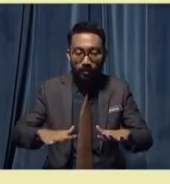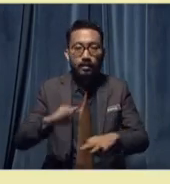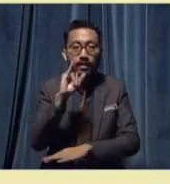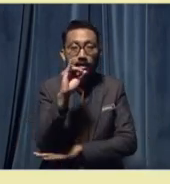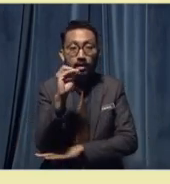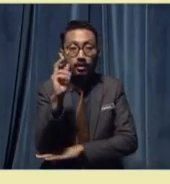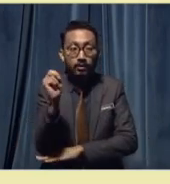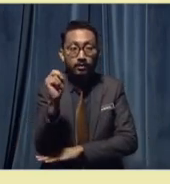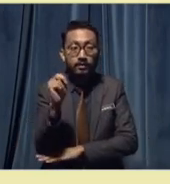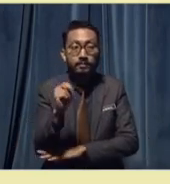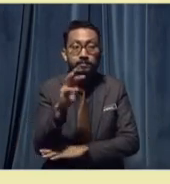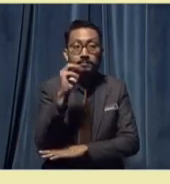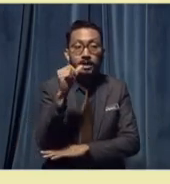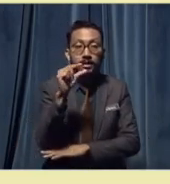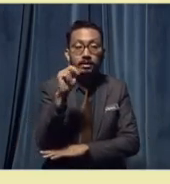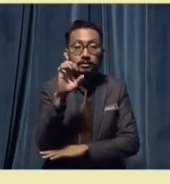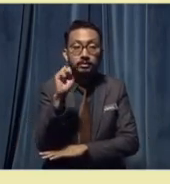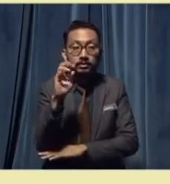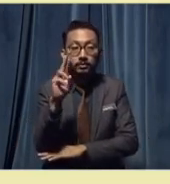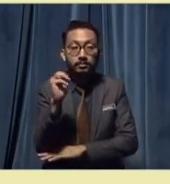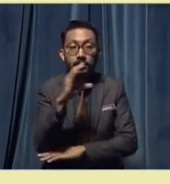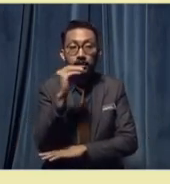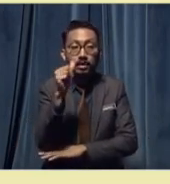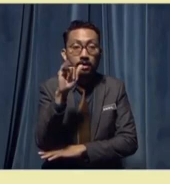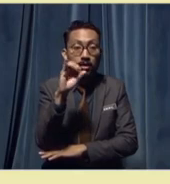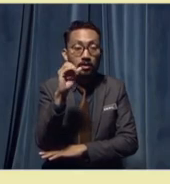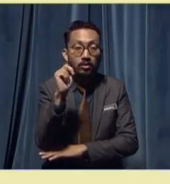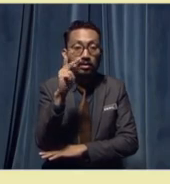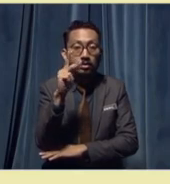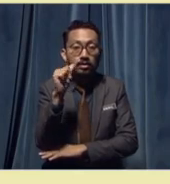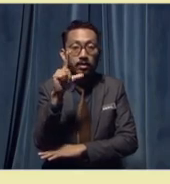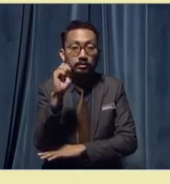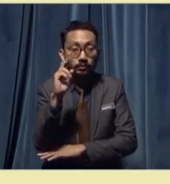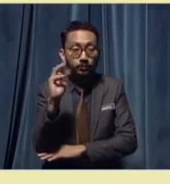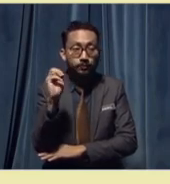memendakkan ion magnesium dan ion kalsium.